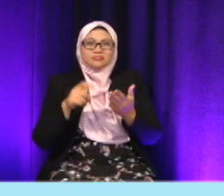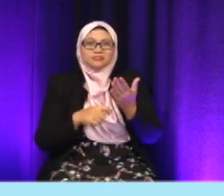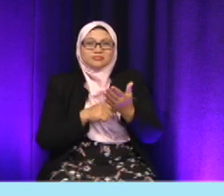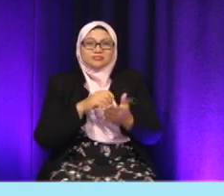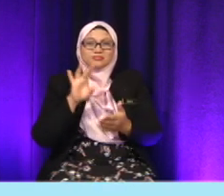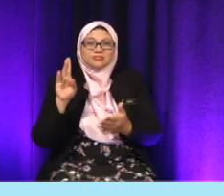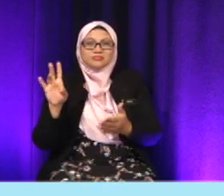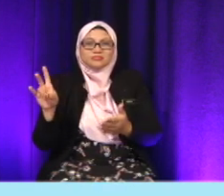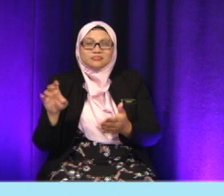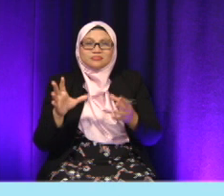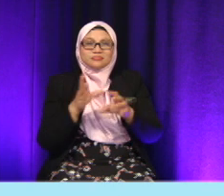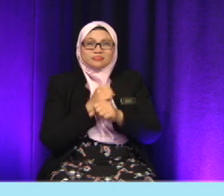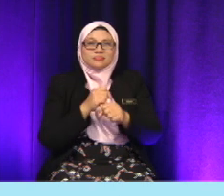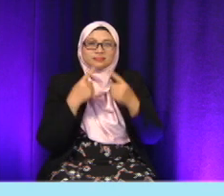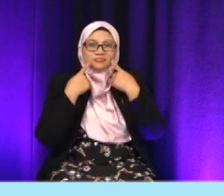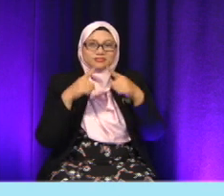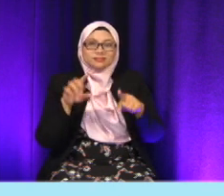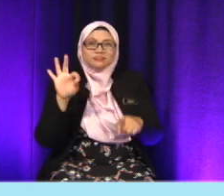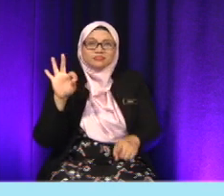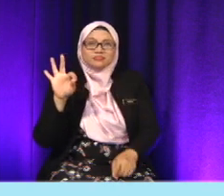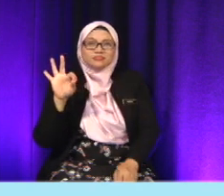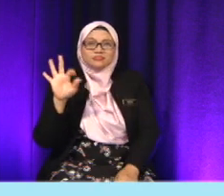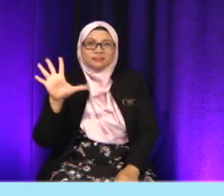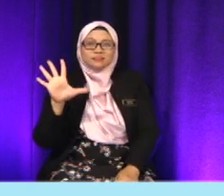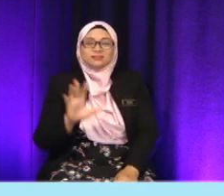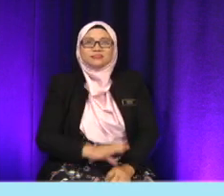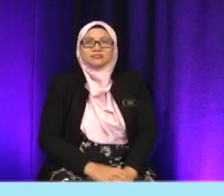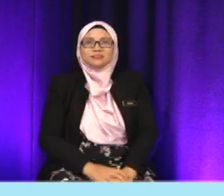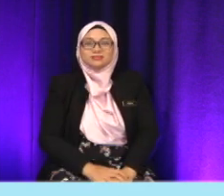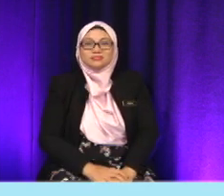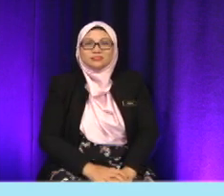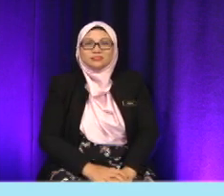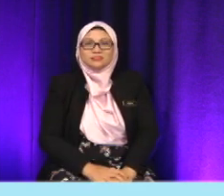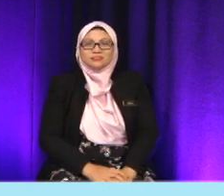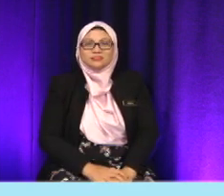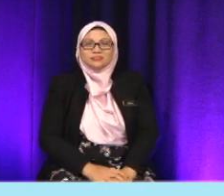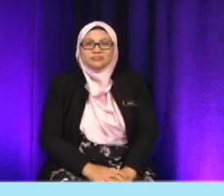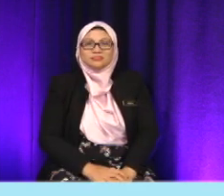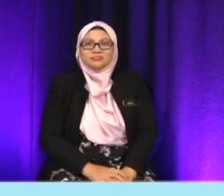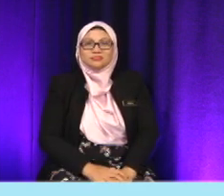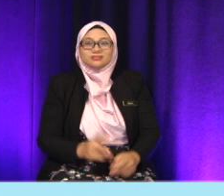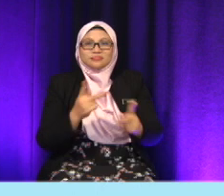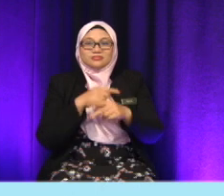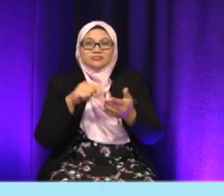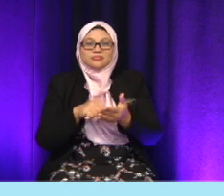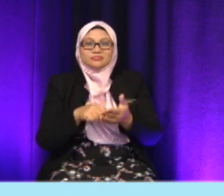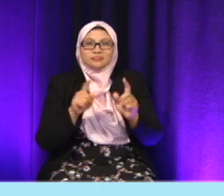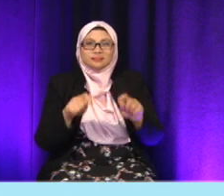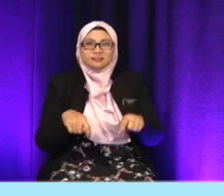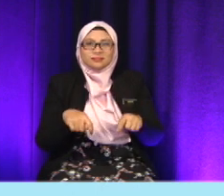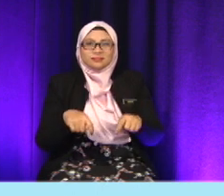so awak dapat jawaban 905 oke ya Ini tadi ini kamu kenal